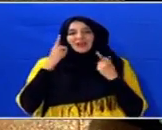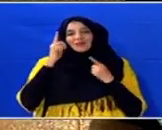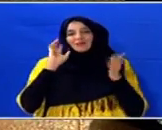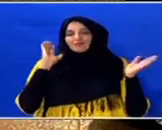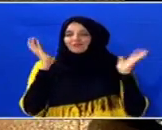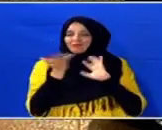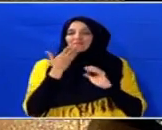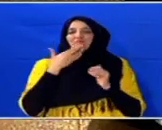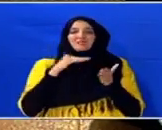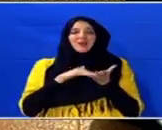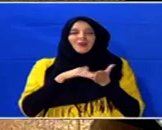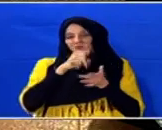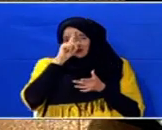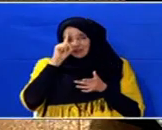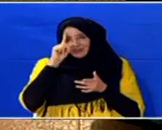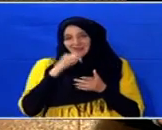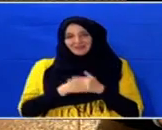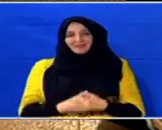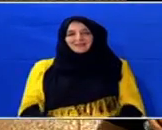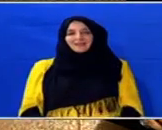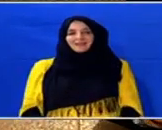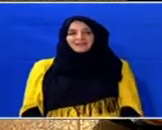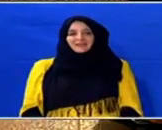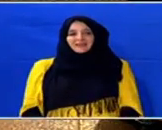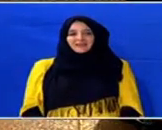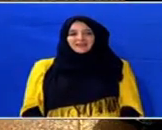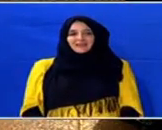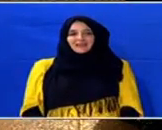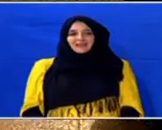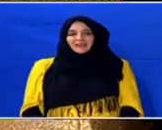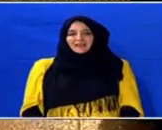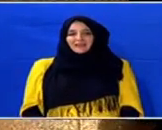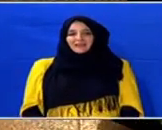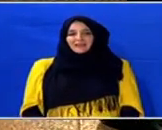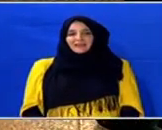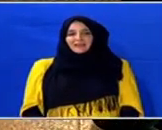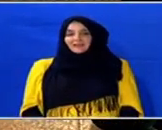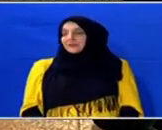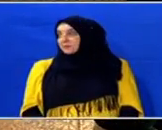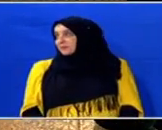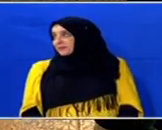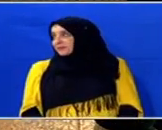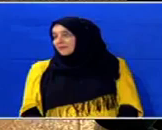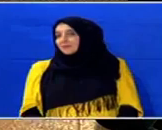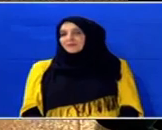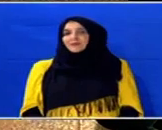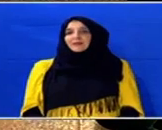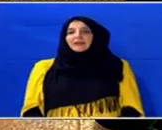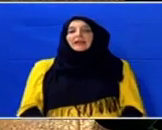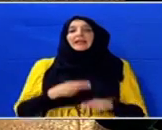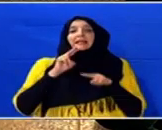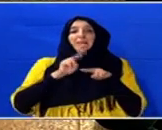الله. نجيب. طيب نجيب. طيب الأخ توفيق من تبسة.